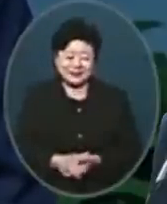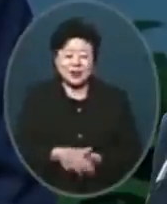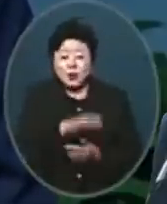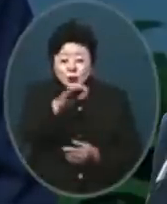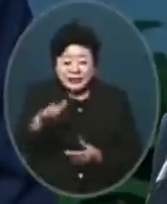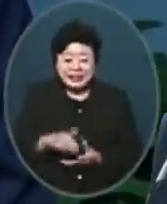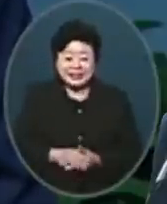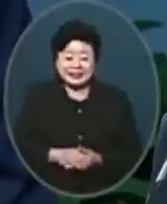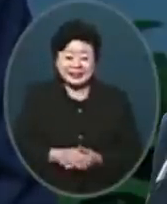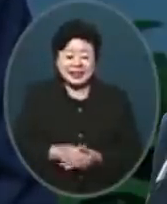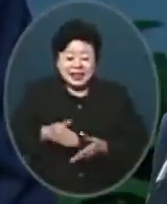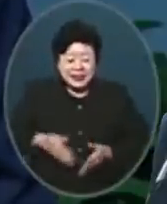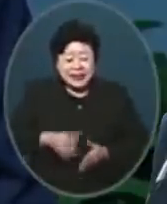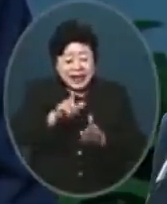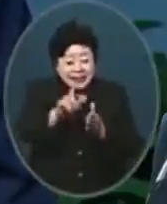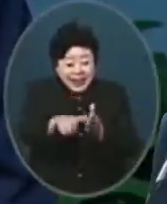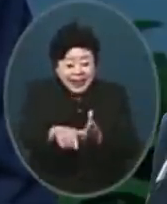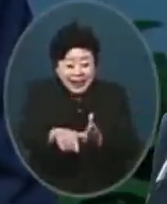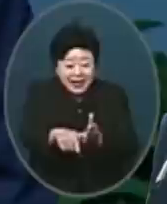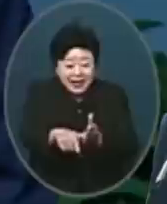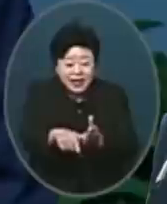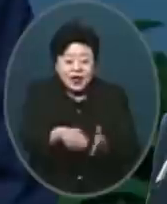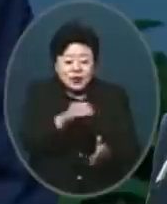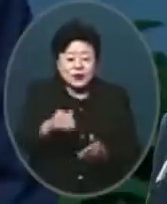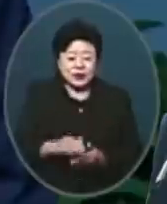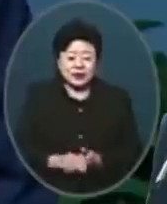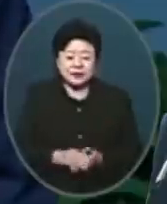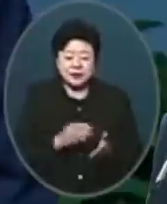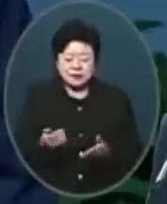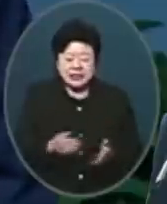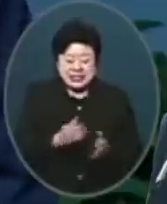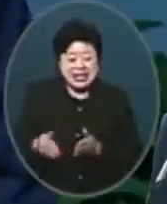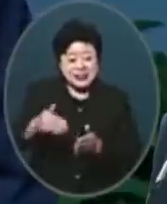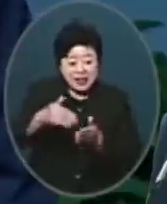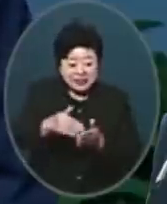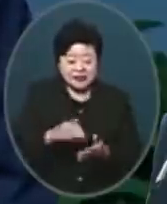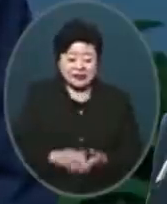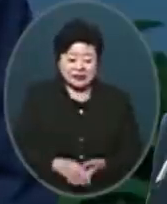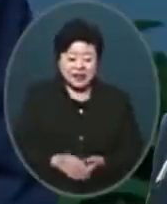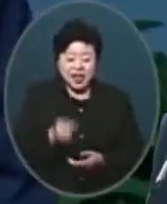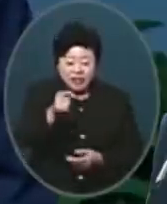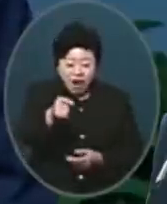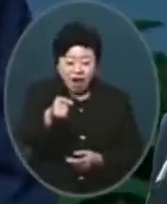우리 태어날 때에 우리를 예정을 해서 너는